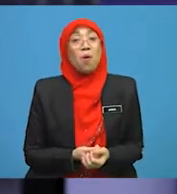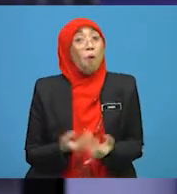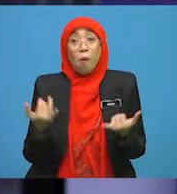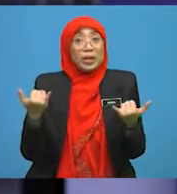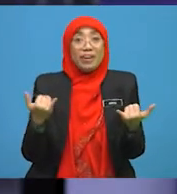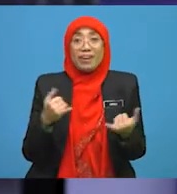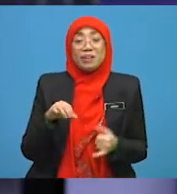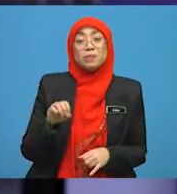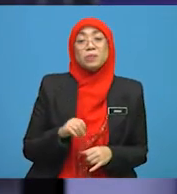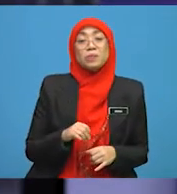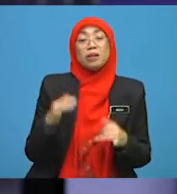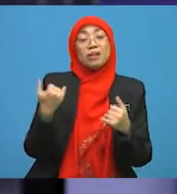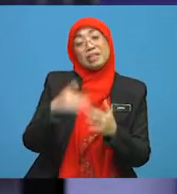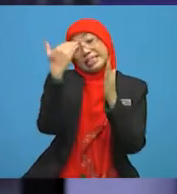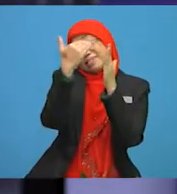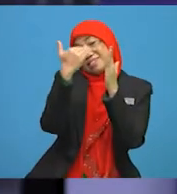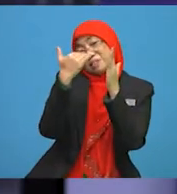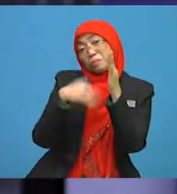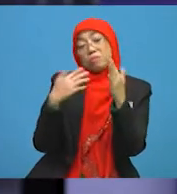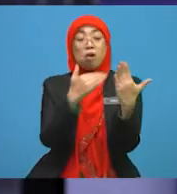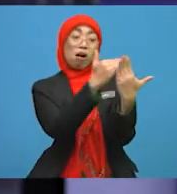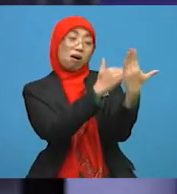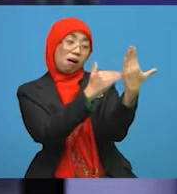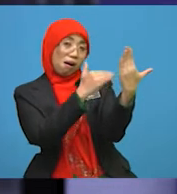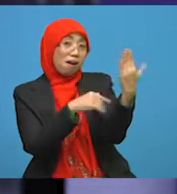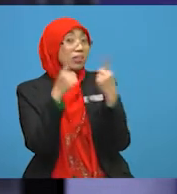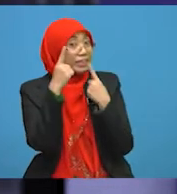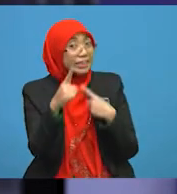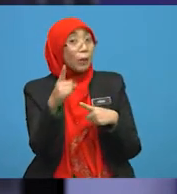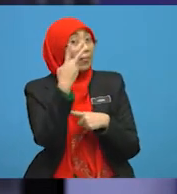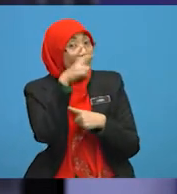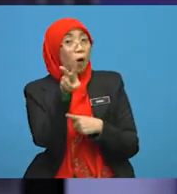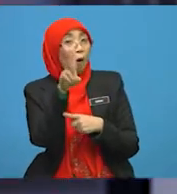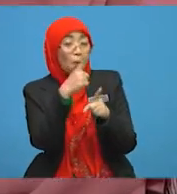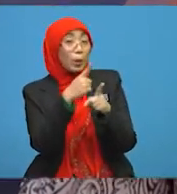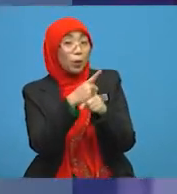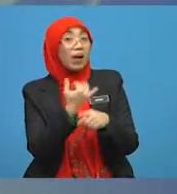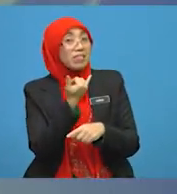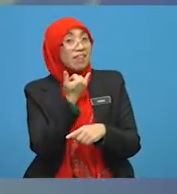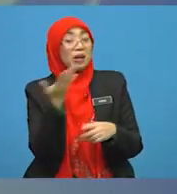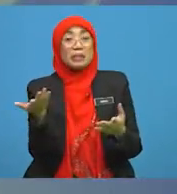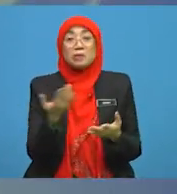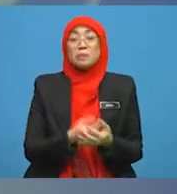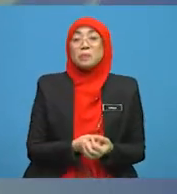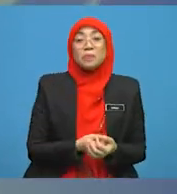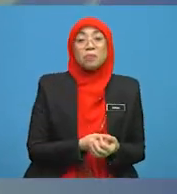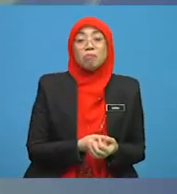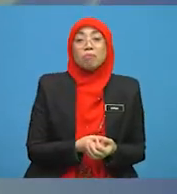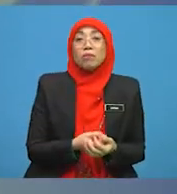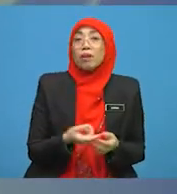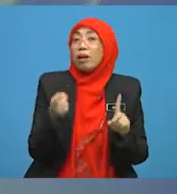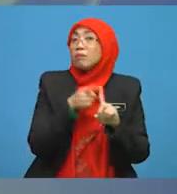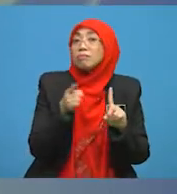Para pelajar, yang berikut merupakan cadangan jawapan bagi soalan tersebut. Jawapan bagi ayat